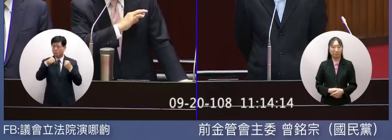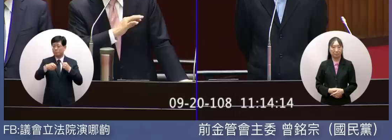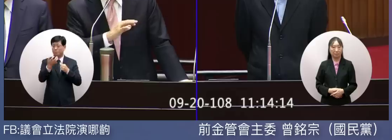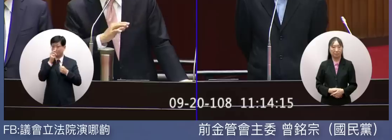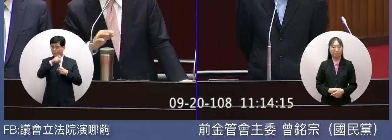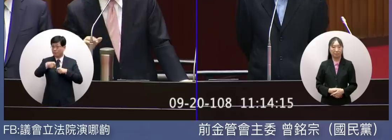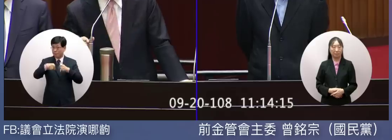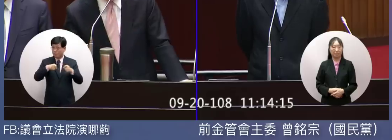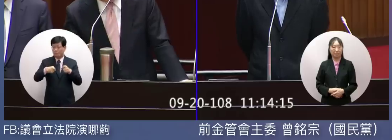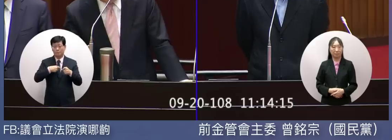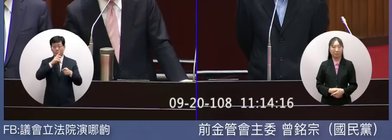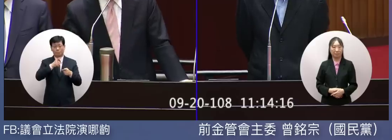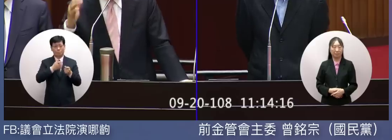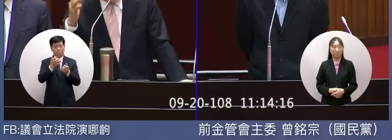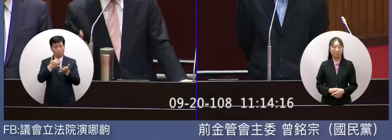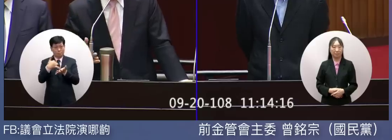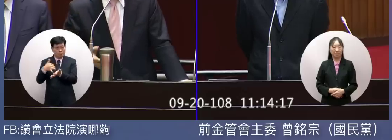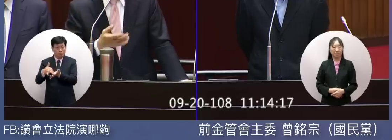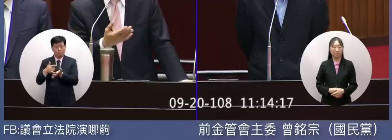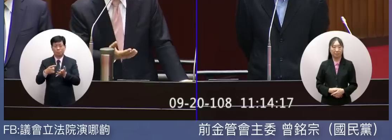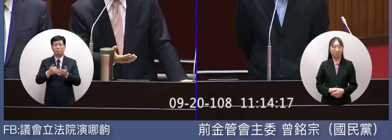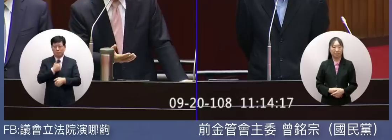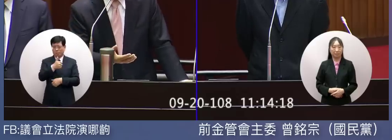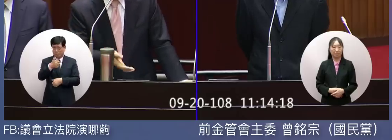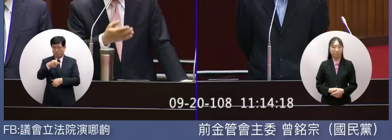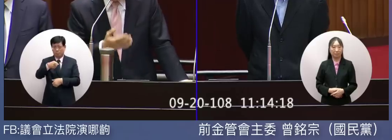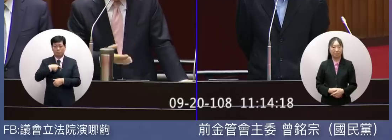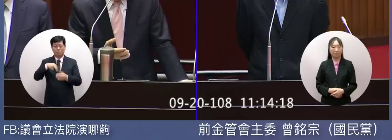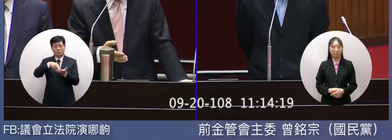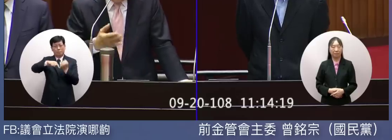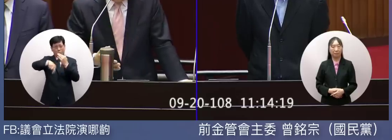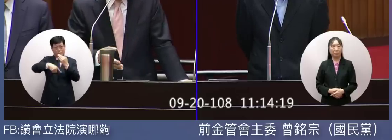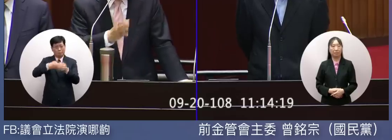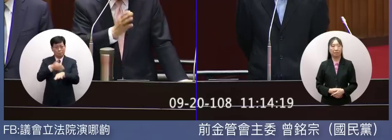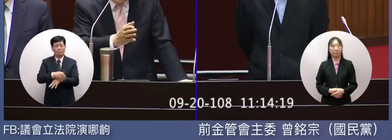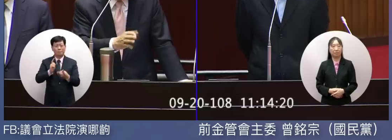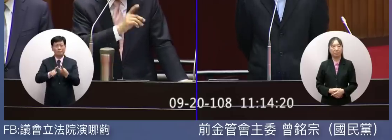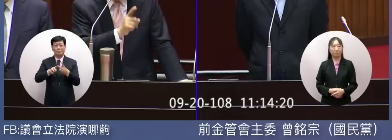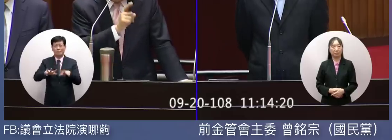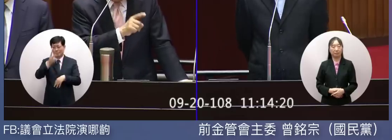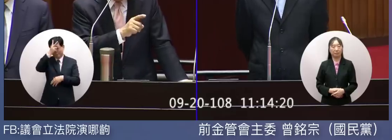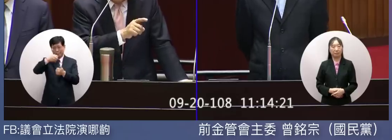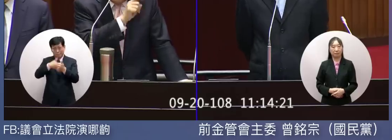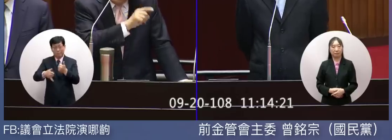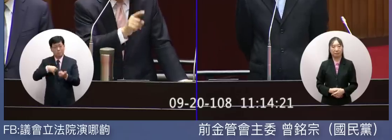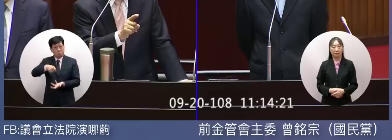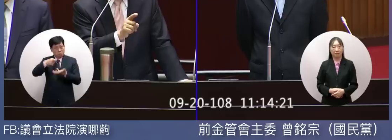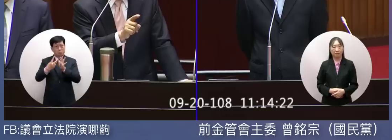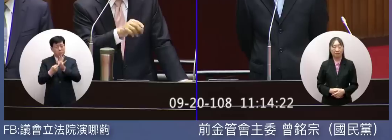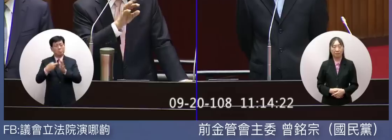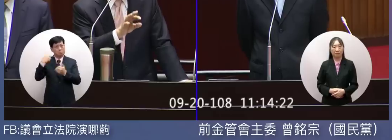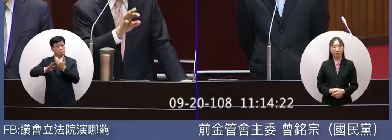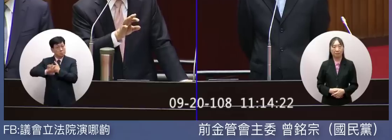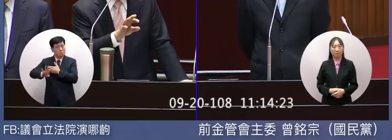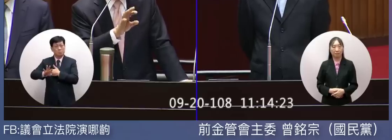设相关计划，很谢谢贵院通过，很谢谢委员现在特别点出来还有哪